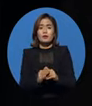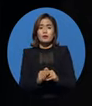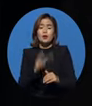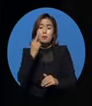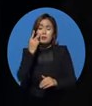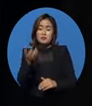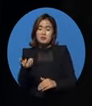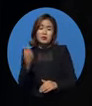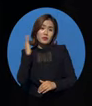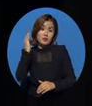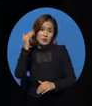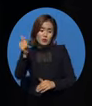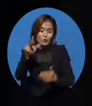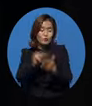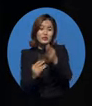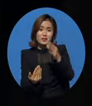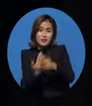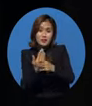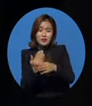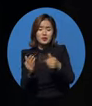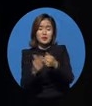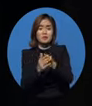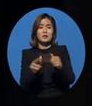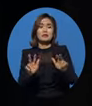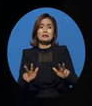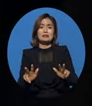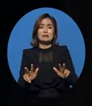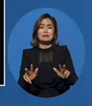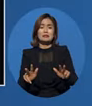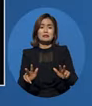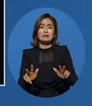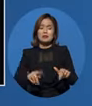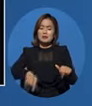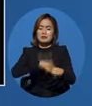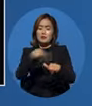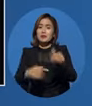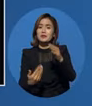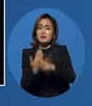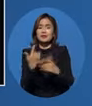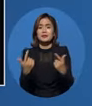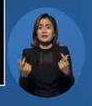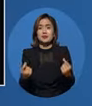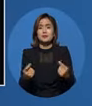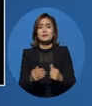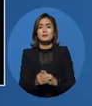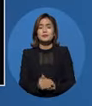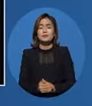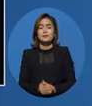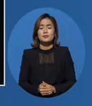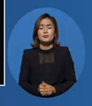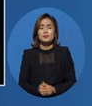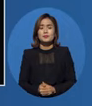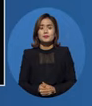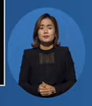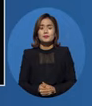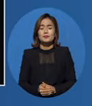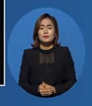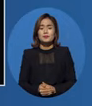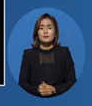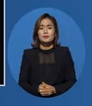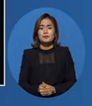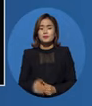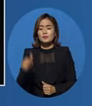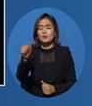거기서 문제가 생겨서 어 어 지금의 이런 상황이 벌어진 것이죠 그래서 어 0 0표